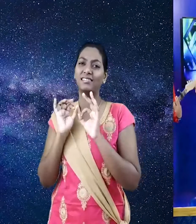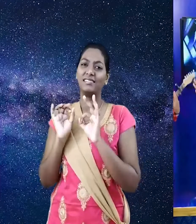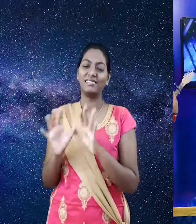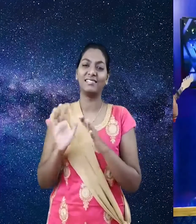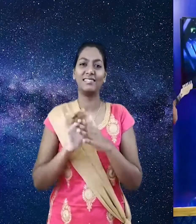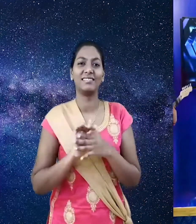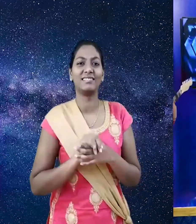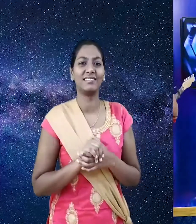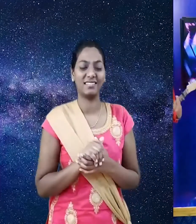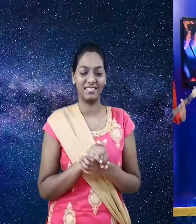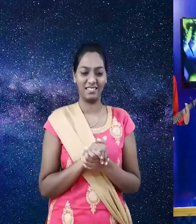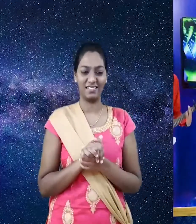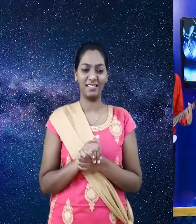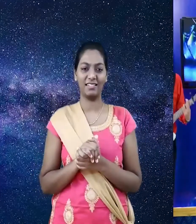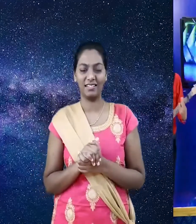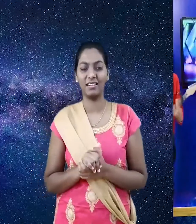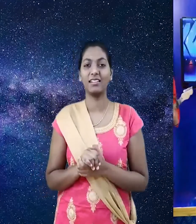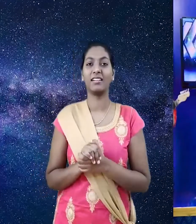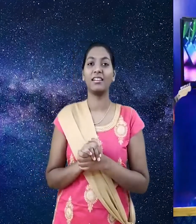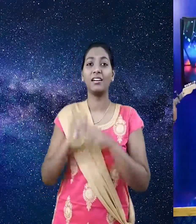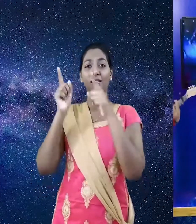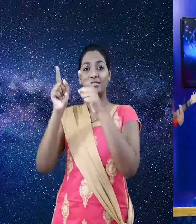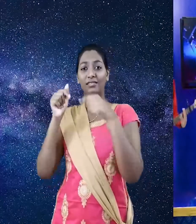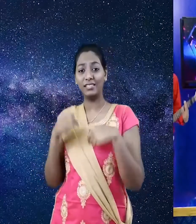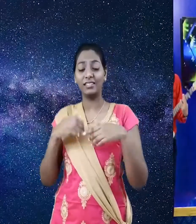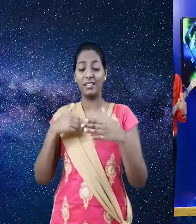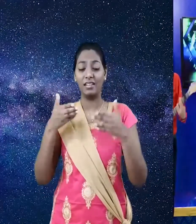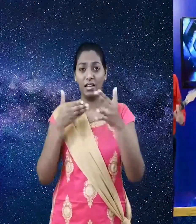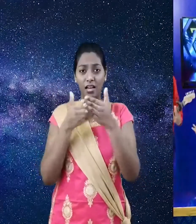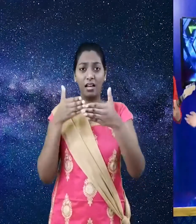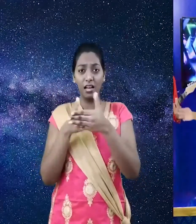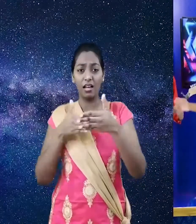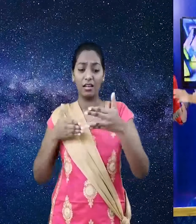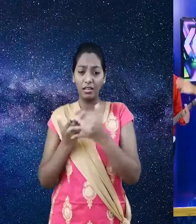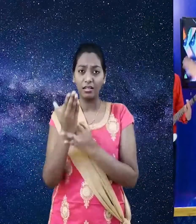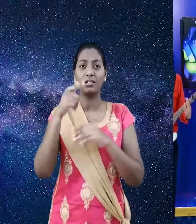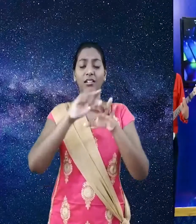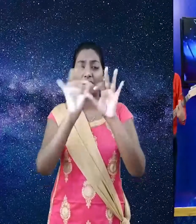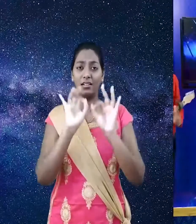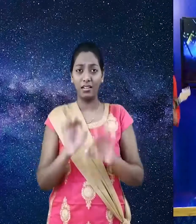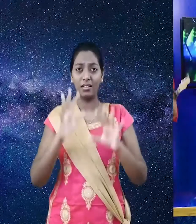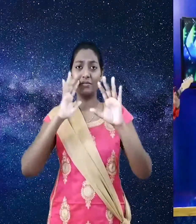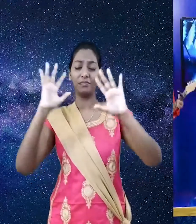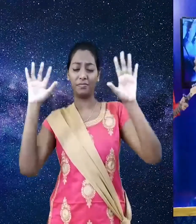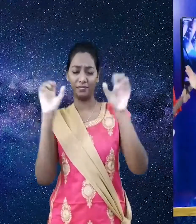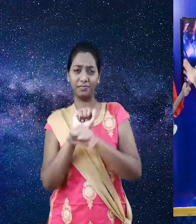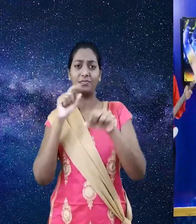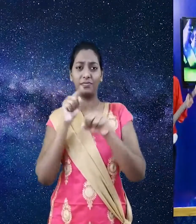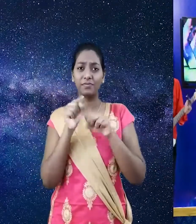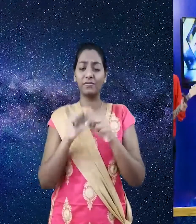है। हाँ, बनाने वाला चमत्कार करने